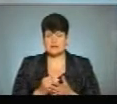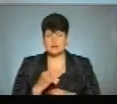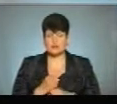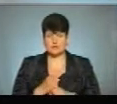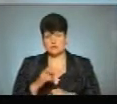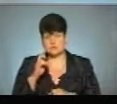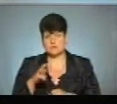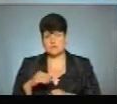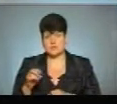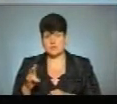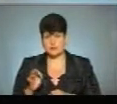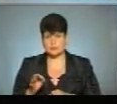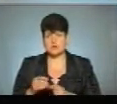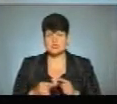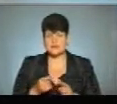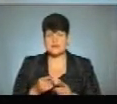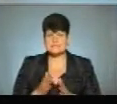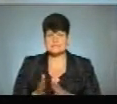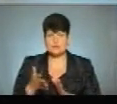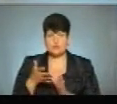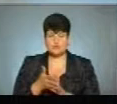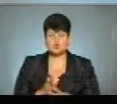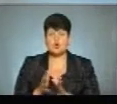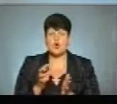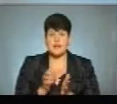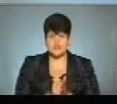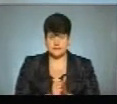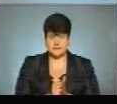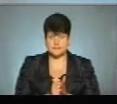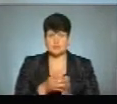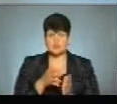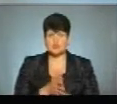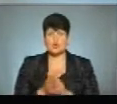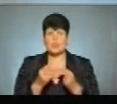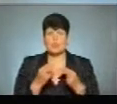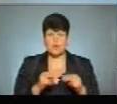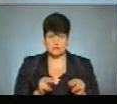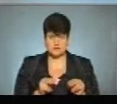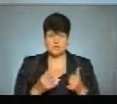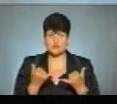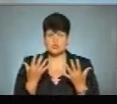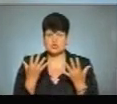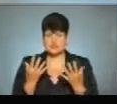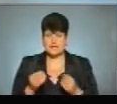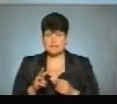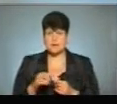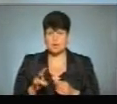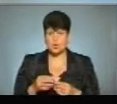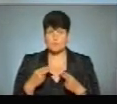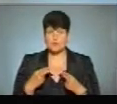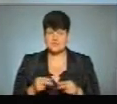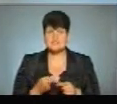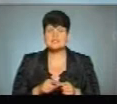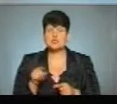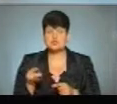з комунальним майном через систему ProZorro оренда і ProZorro продажі. Тобто на сьогоднішній день все майно продається через